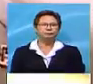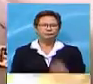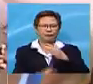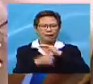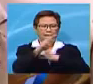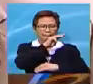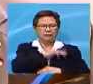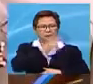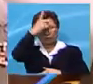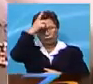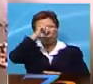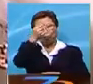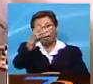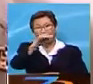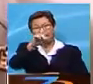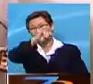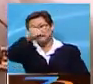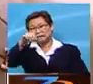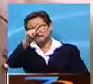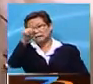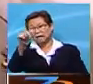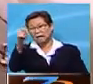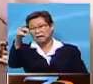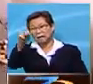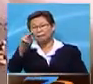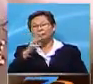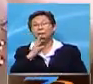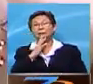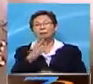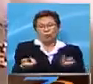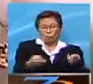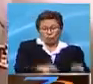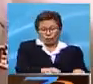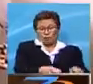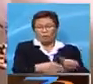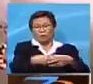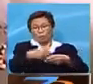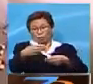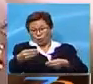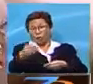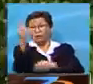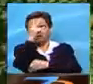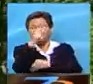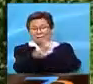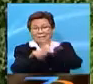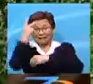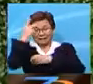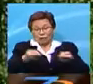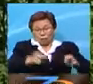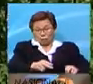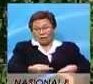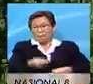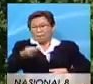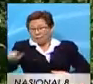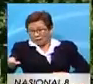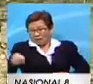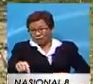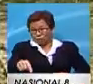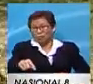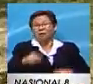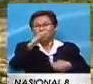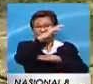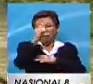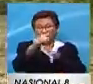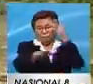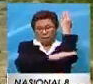Timbalan Menterinya Datuk Ahmad Jazlan Yaakob berkata meskipun kontrak yang dikeluarkan oleh Kerajaan Negeri Kelantan menyatakan bahawa